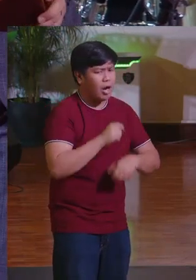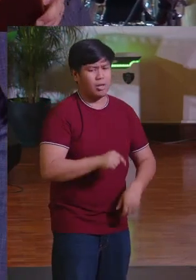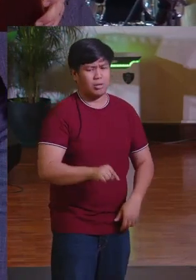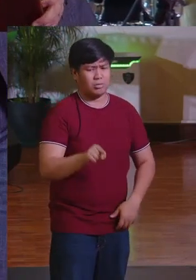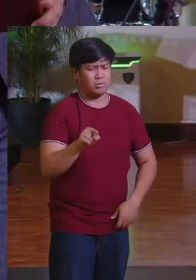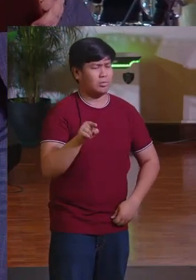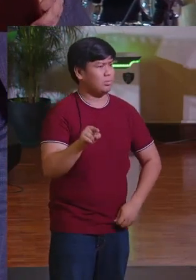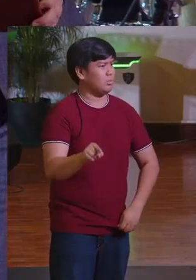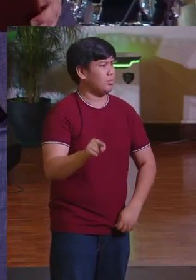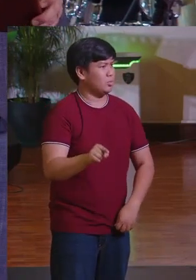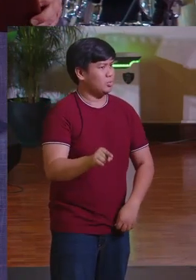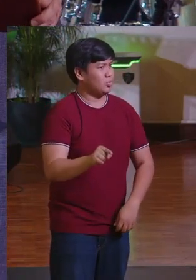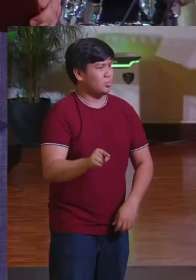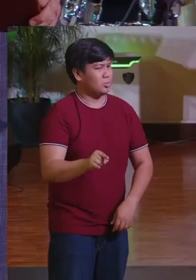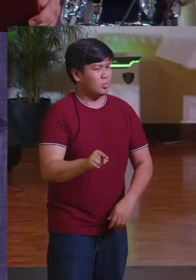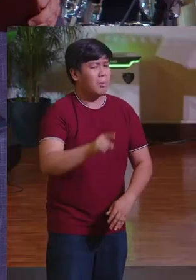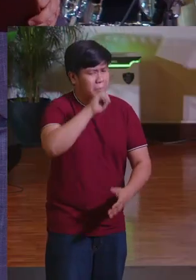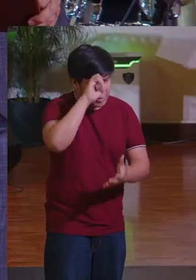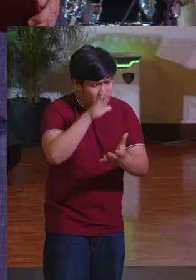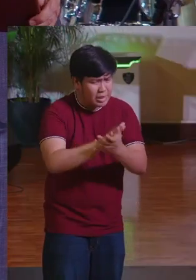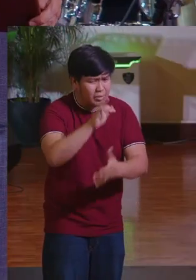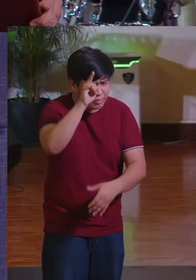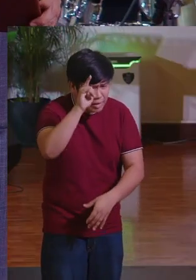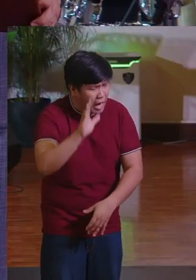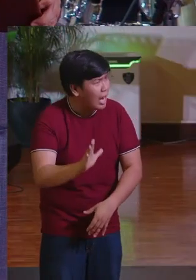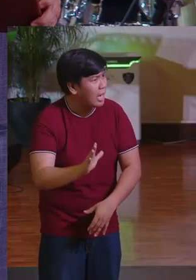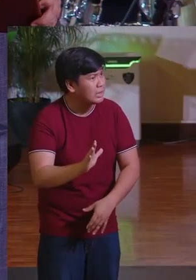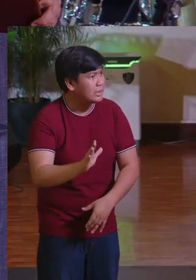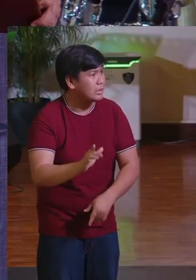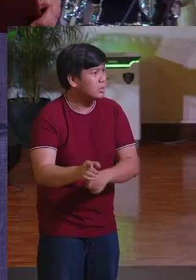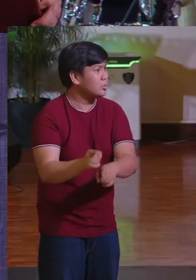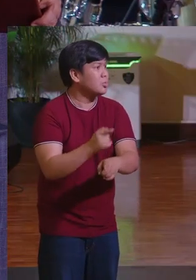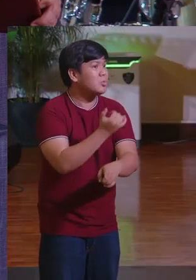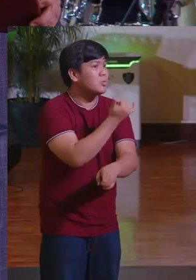isang runaway servant. Nagkamali.